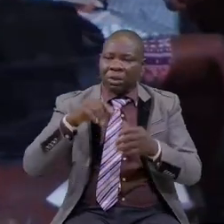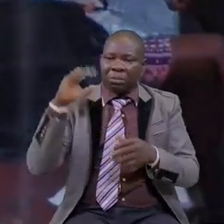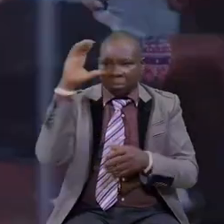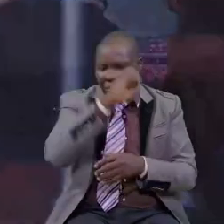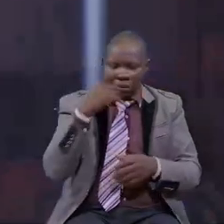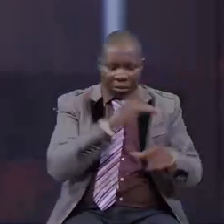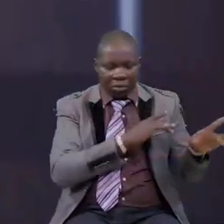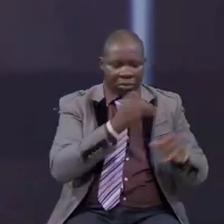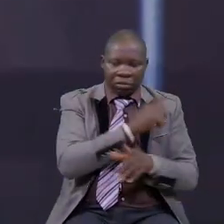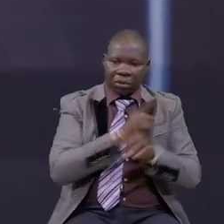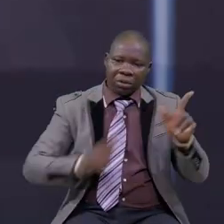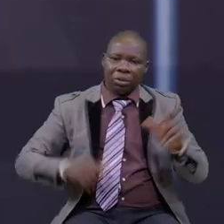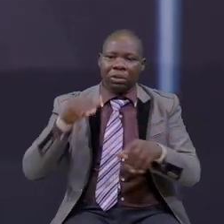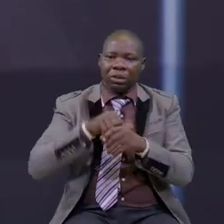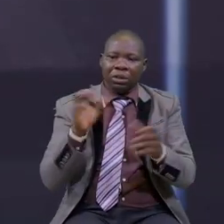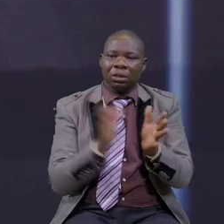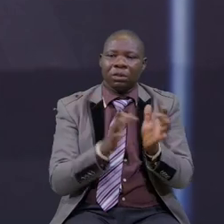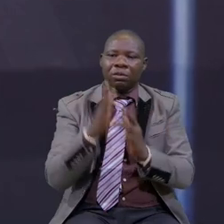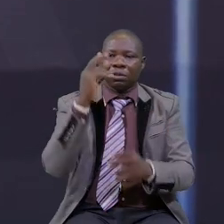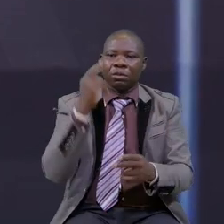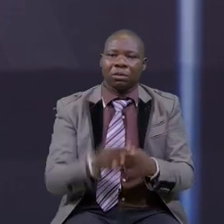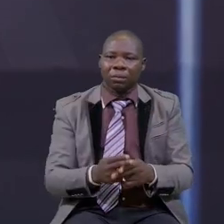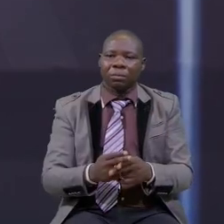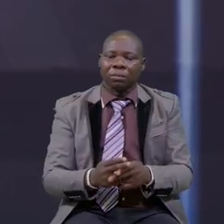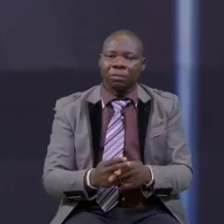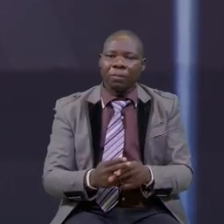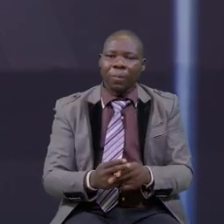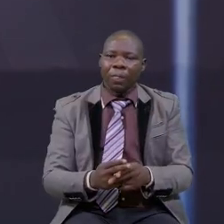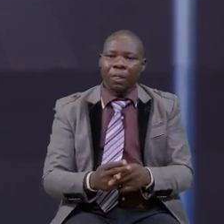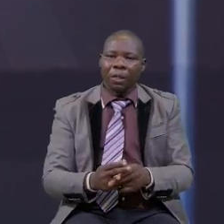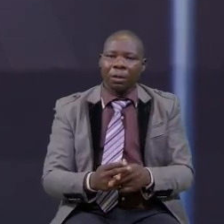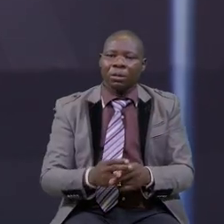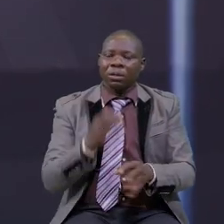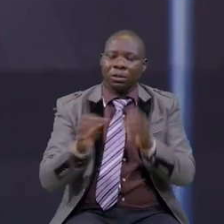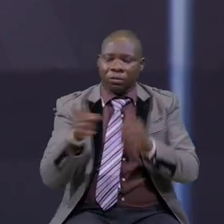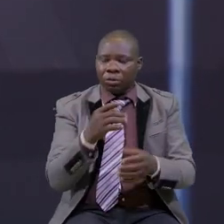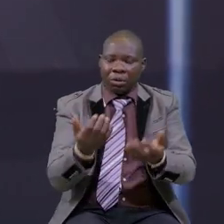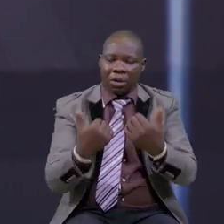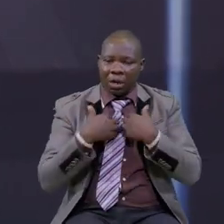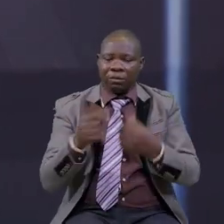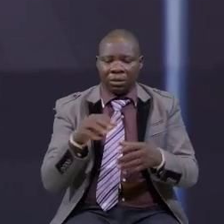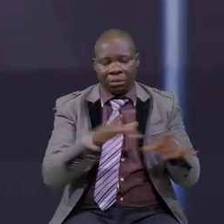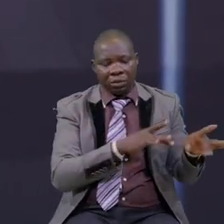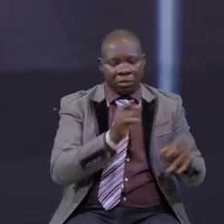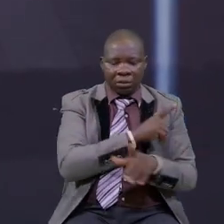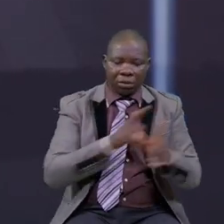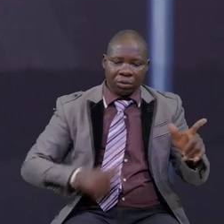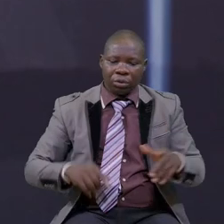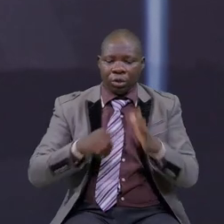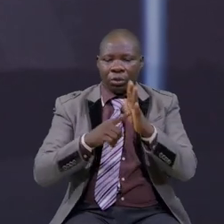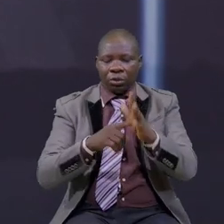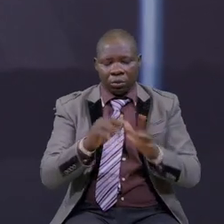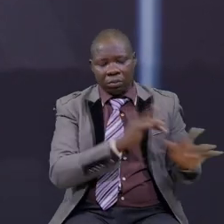Jésus. Et après avoir eu la miséricorde du Seigneur, sois miséricordieux. Dans le